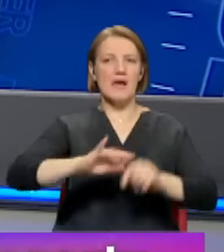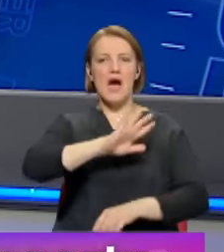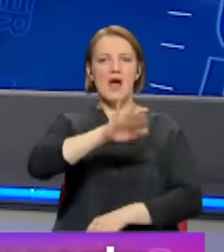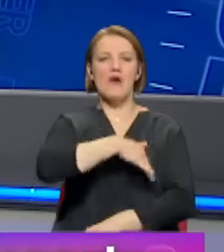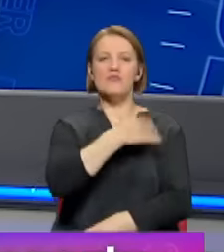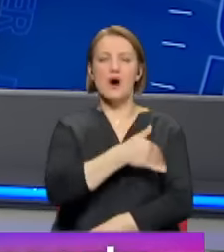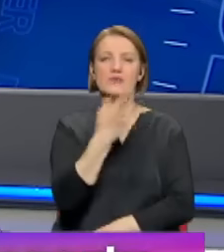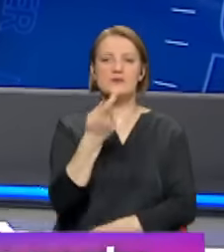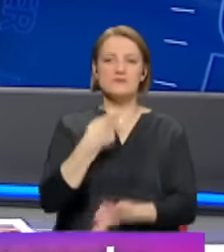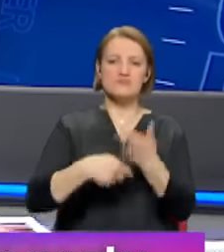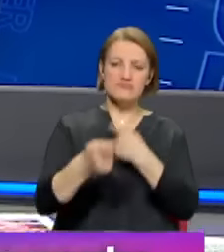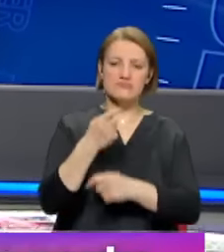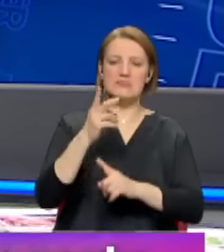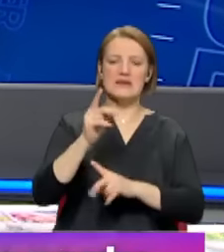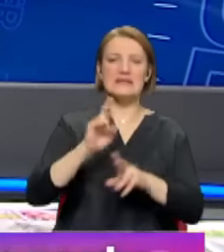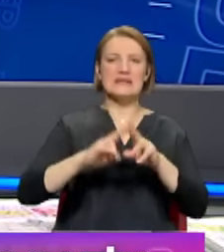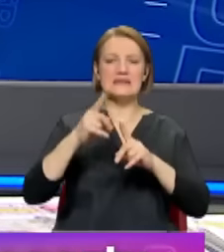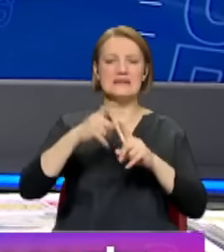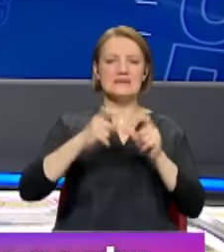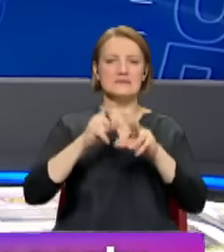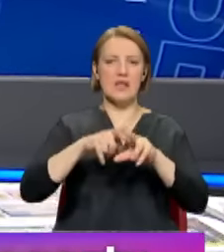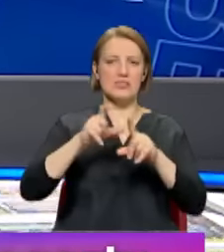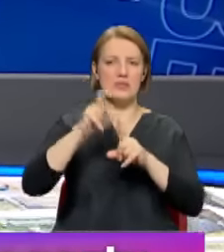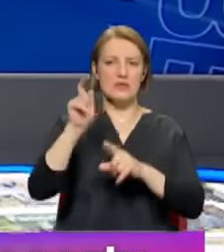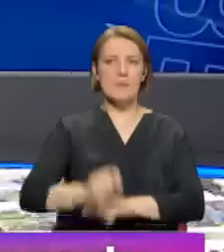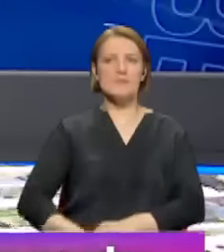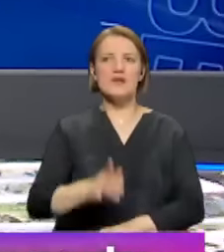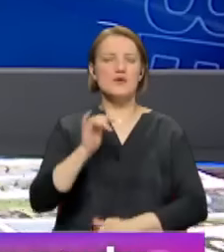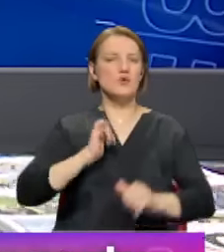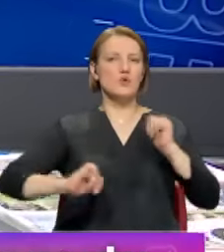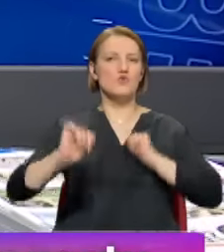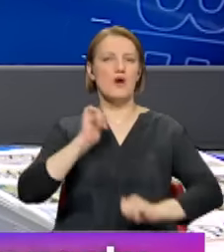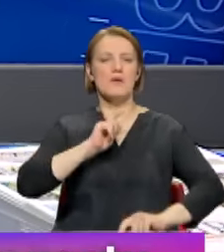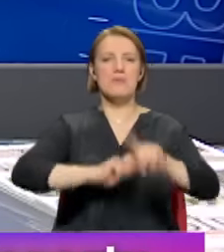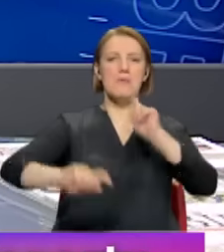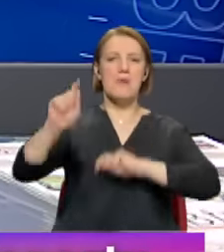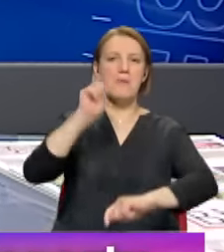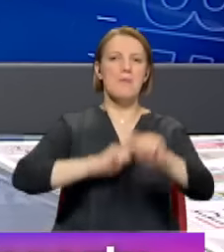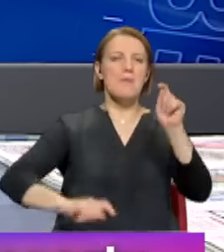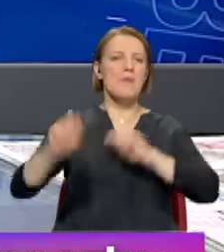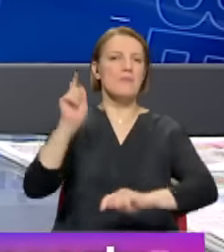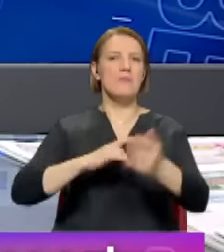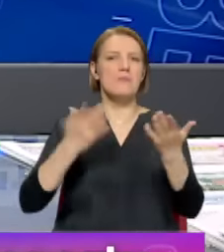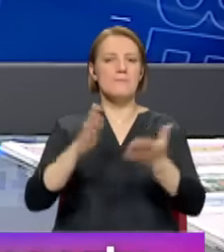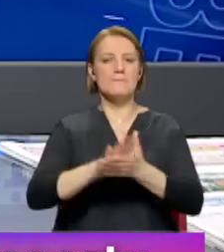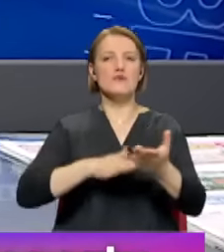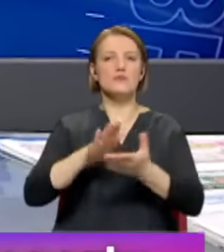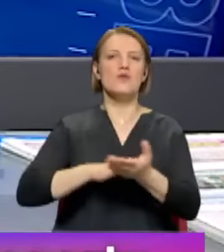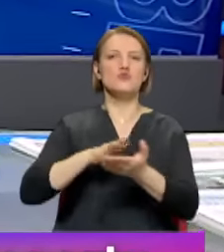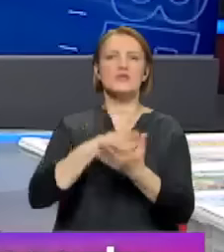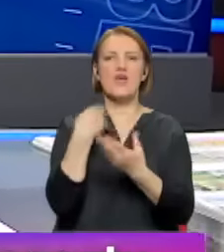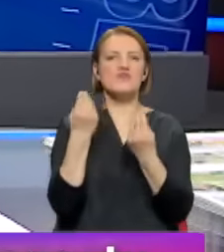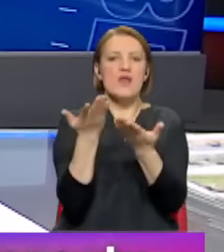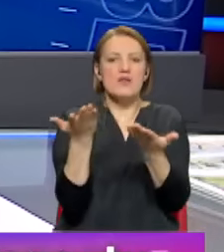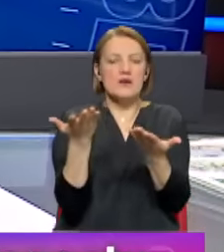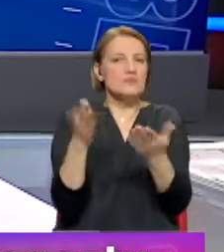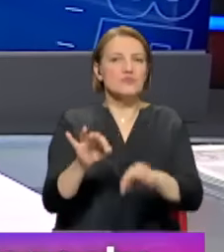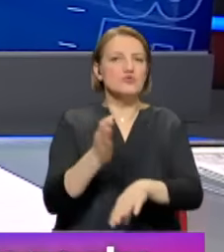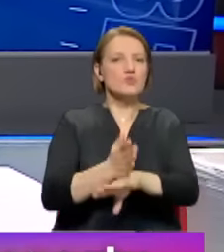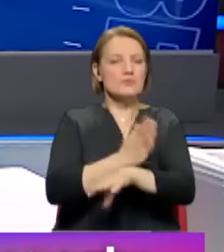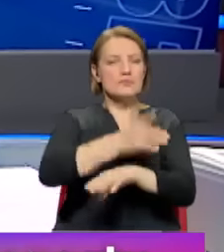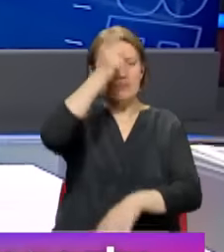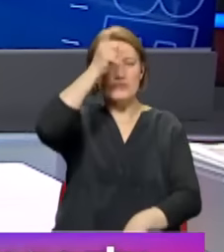avukat, işletme, iktisat yaptınız, her yerden bir sürü üniversite ve o üniversitelerden mezun olan gençler. Ne olacak bu